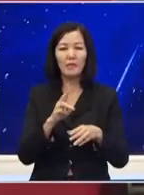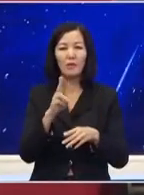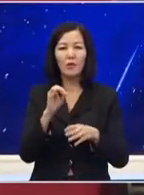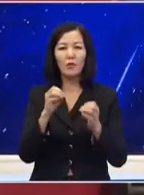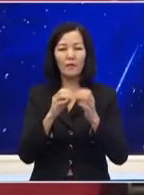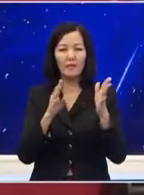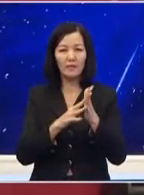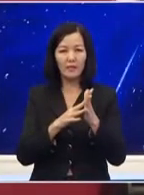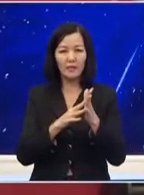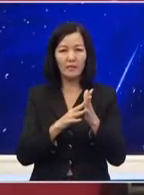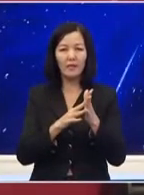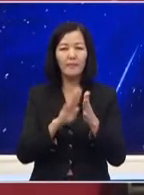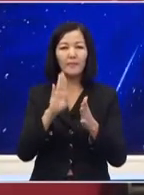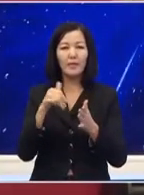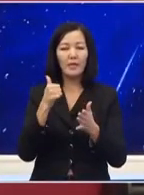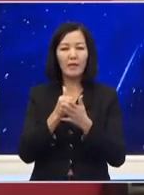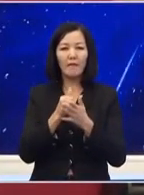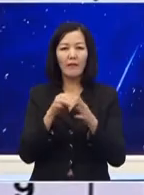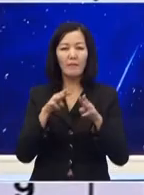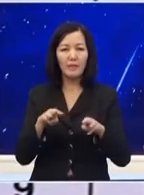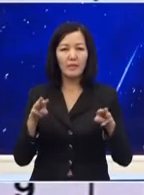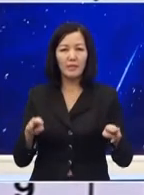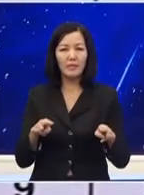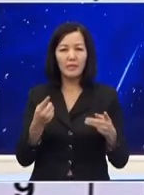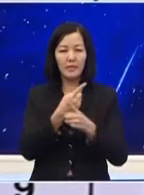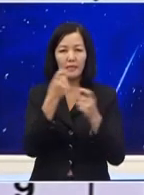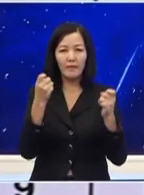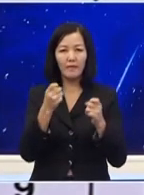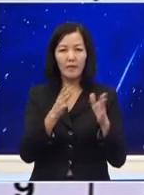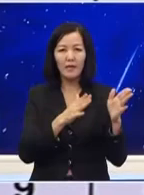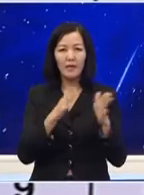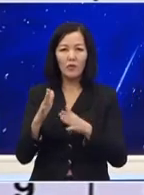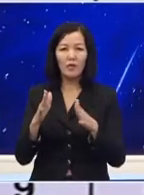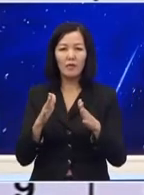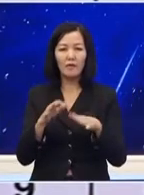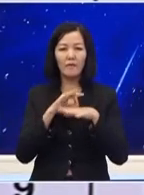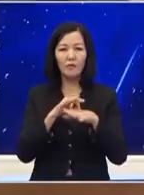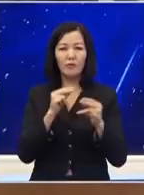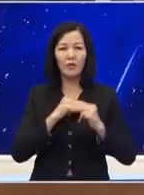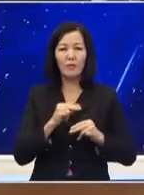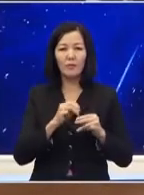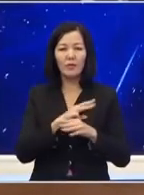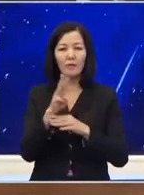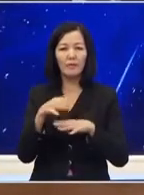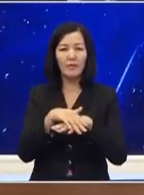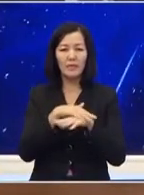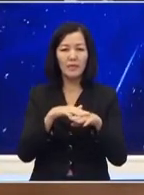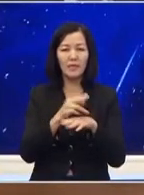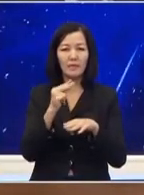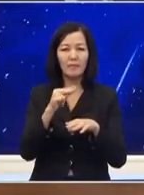с диагнозом COVID-19. Глава ведомства заявил, что на регулярной основе ведется работа по охвату